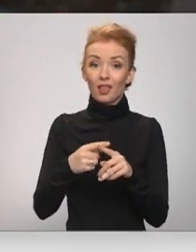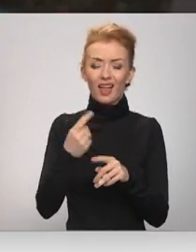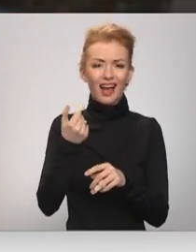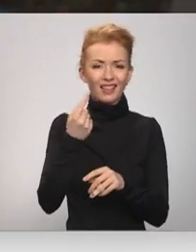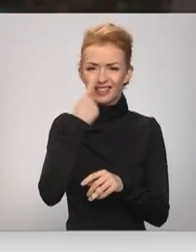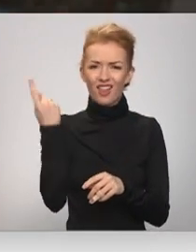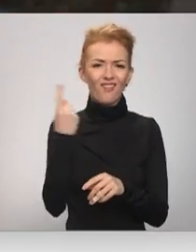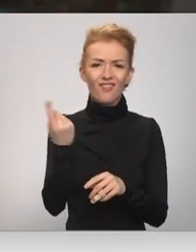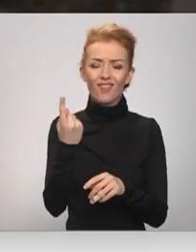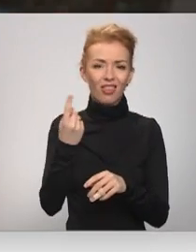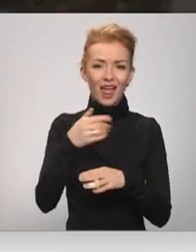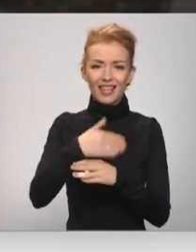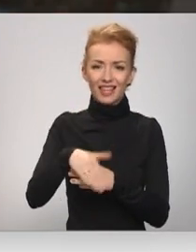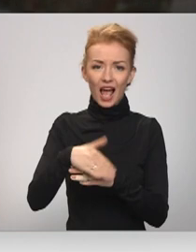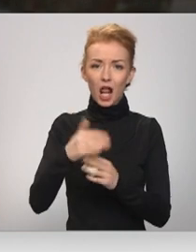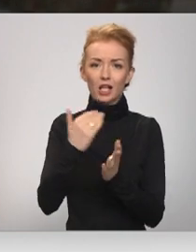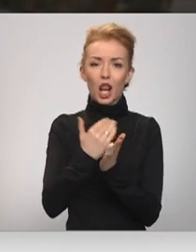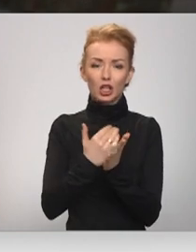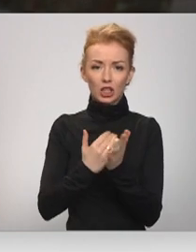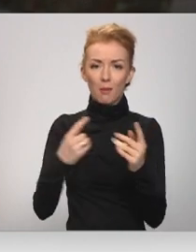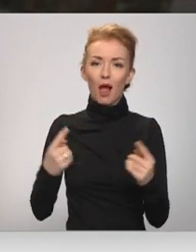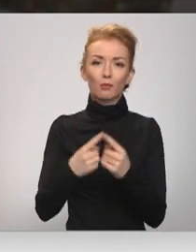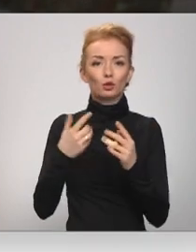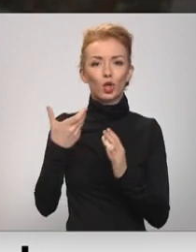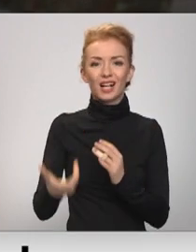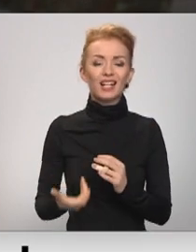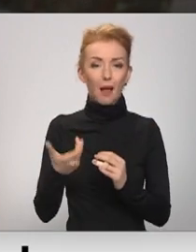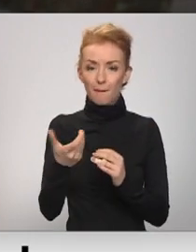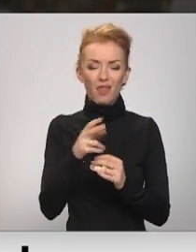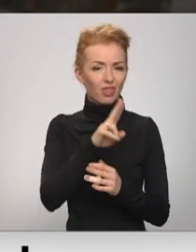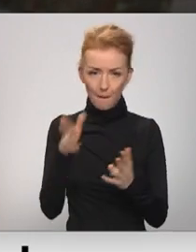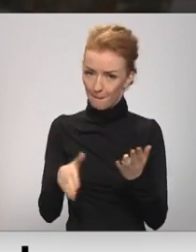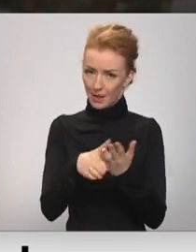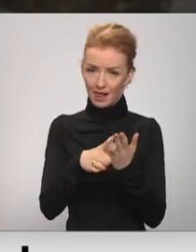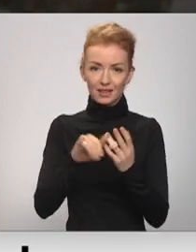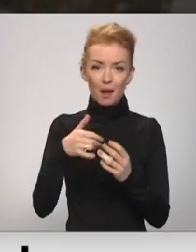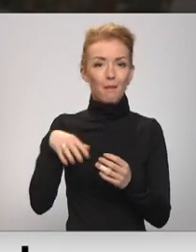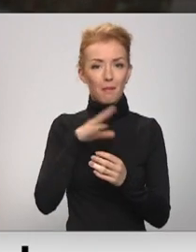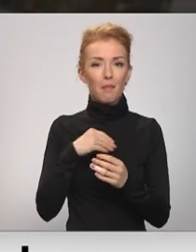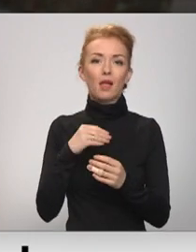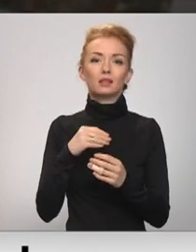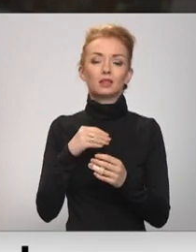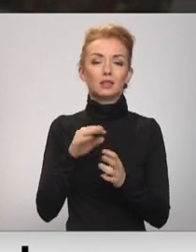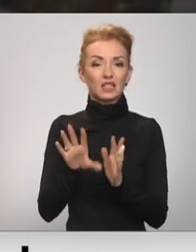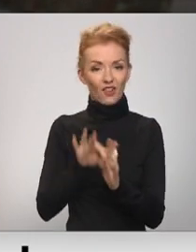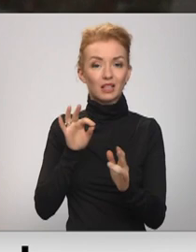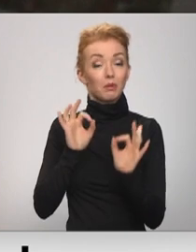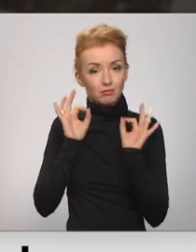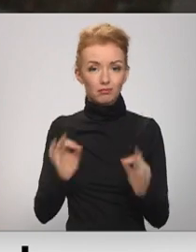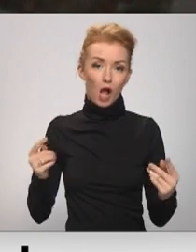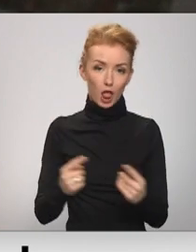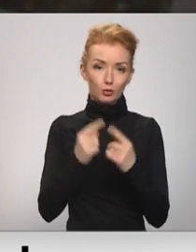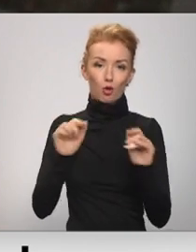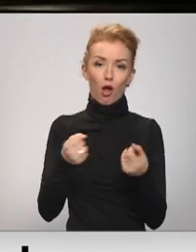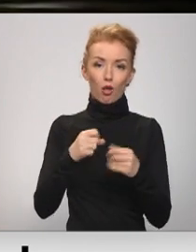neviena ielas režīmiem paredzēta riepa nepalīdzēs, ja mēs nebrauksim, neizvēlēsimies